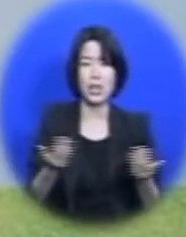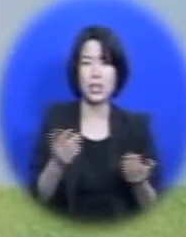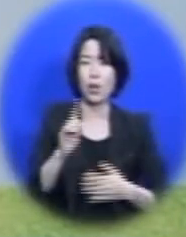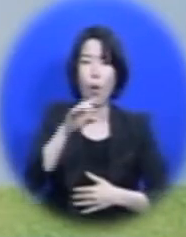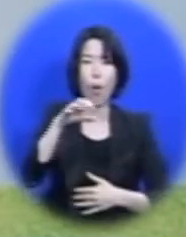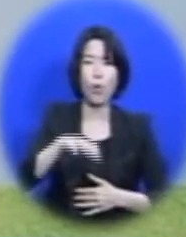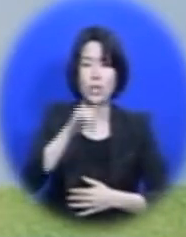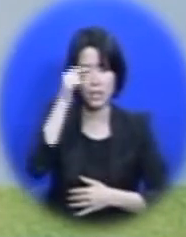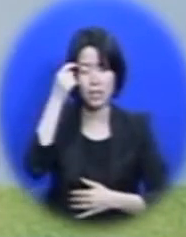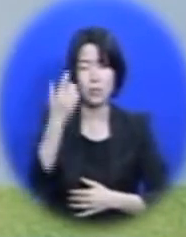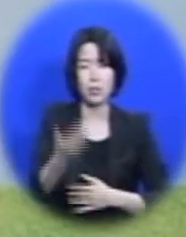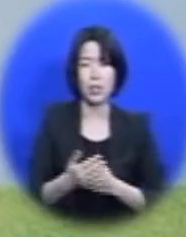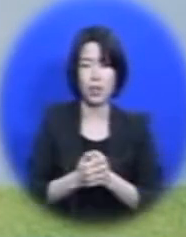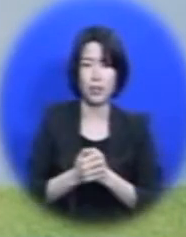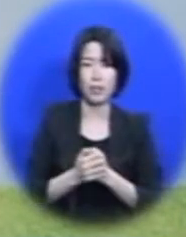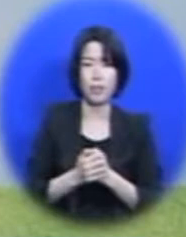있겠습니까?